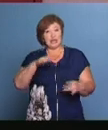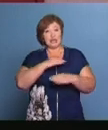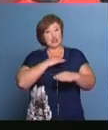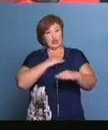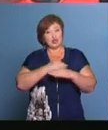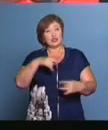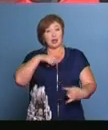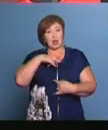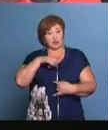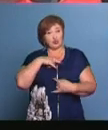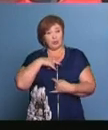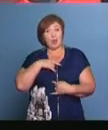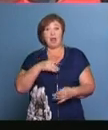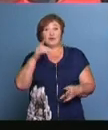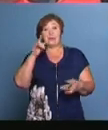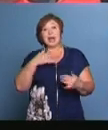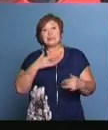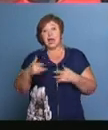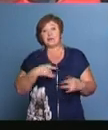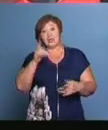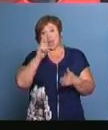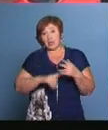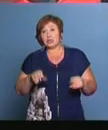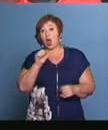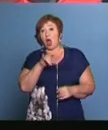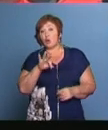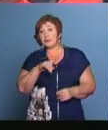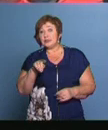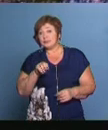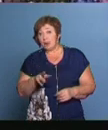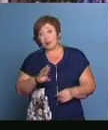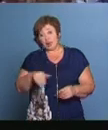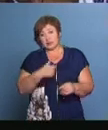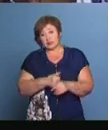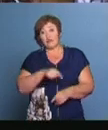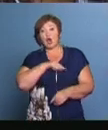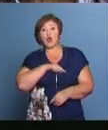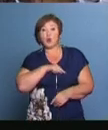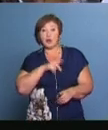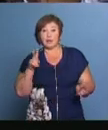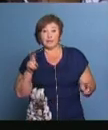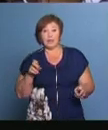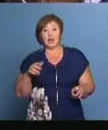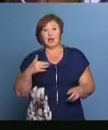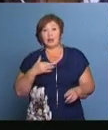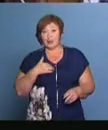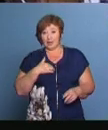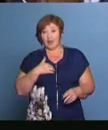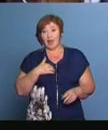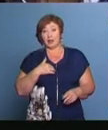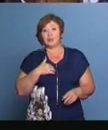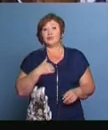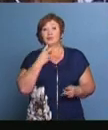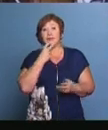В инклюзивном театре «Надежда» у девочки с аутизмом одна из главных ролей. Сложно было выучить нет, все слова? Нет, легкие.